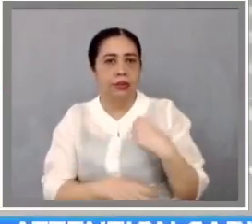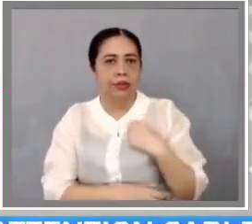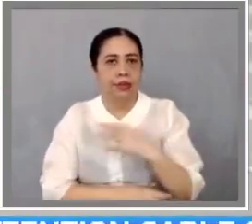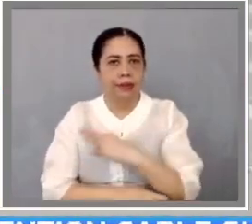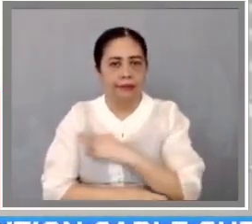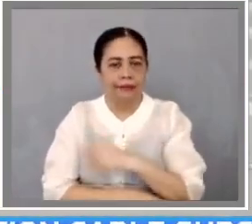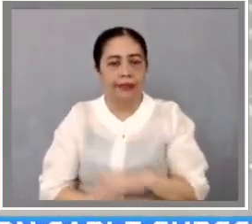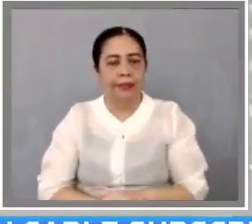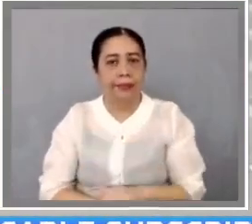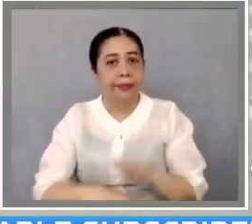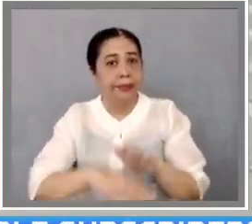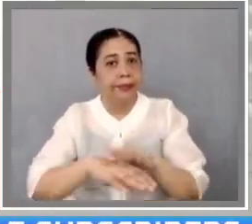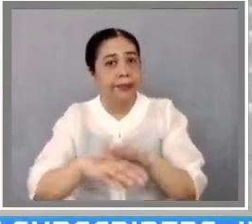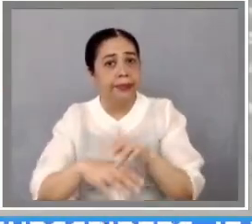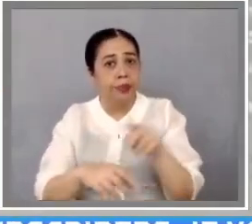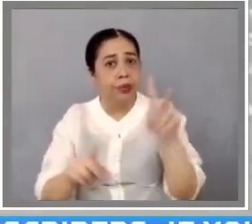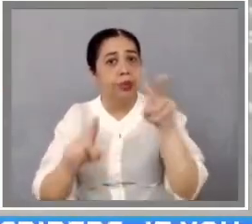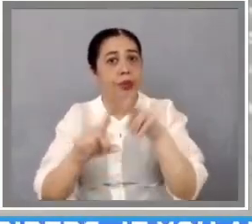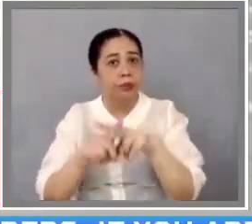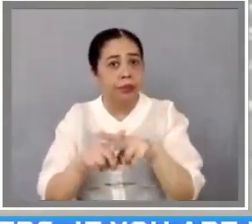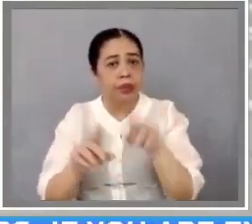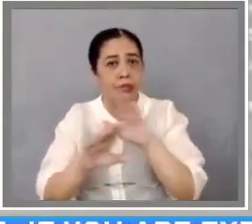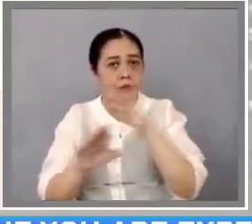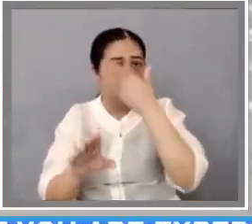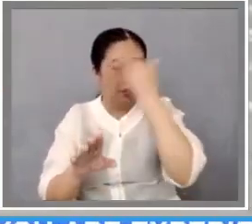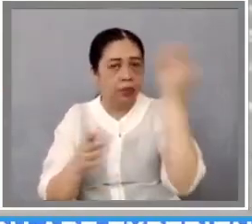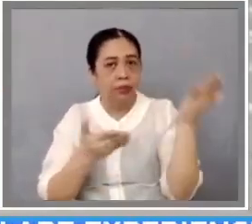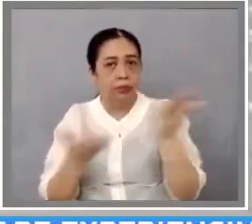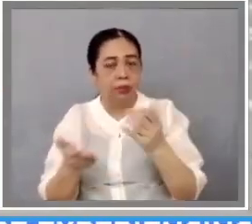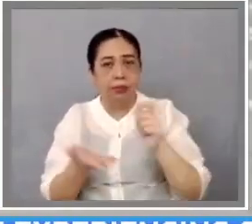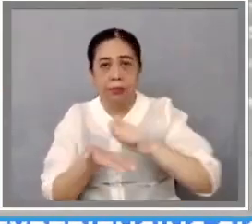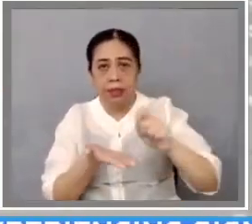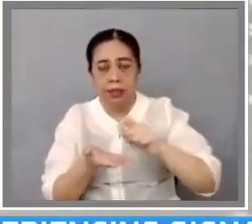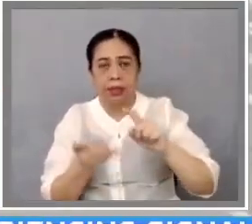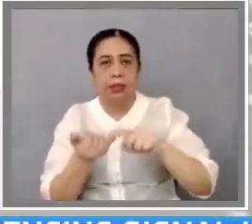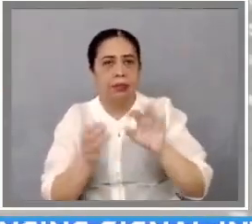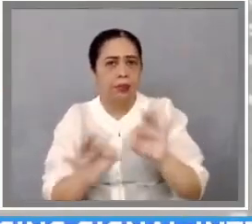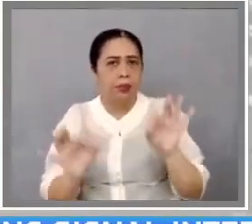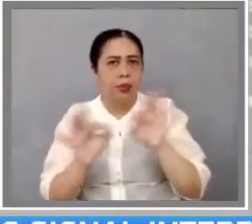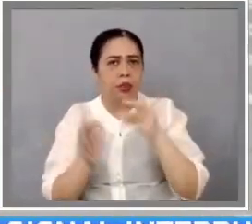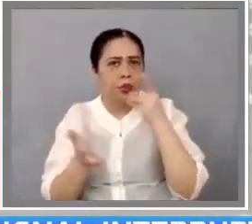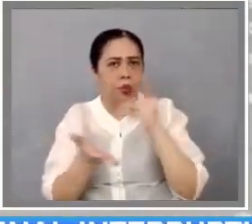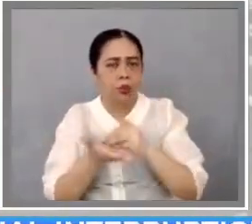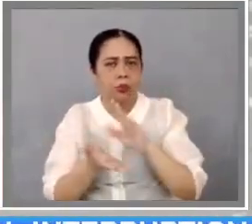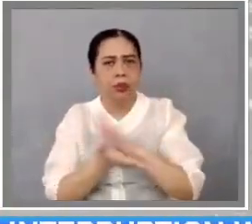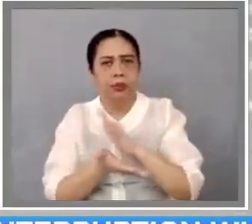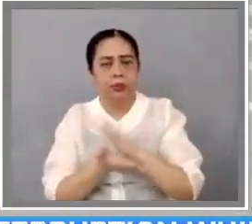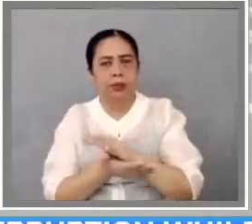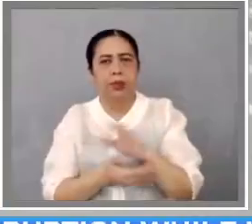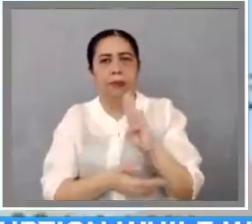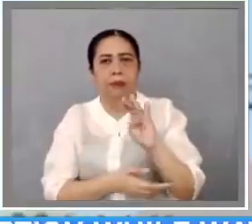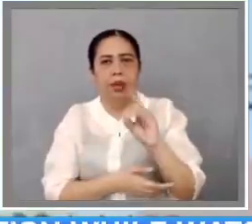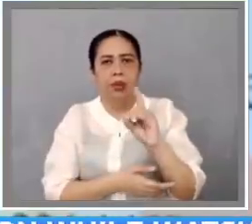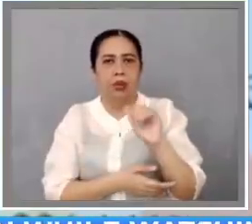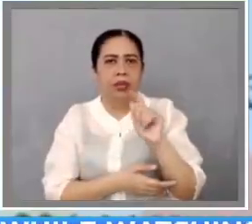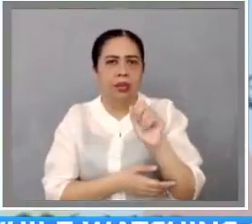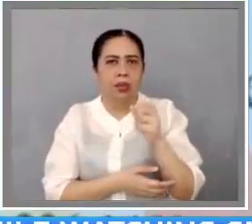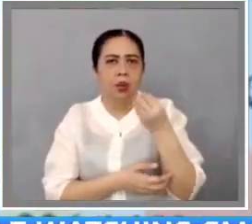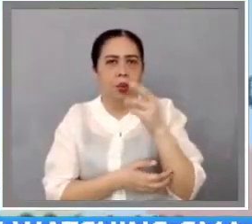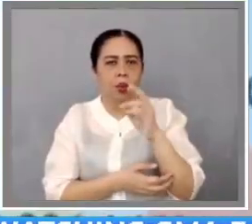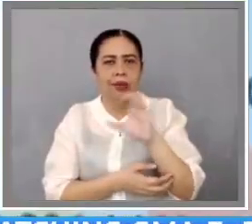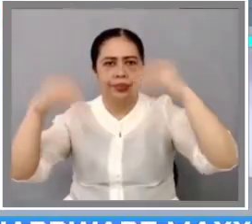Paalala lang po sa mga mag-a-apply, huwag kalimutang magdala ng ballpen at mga importanteng dokumento gaya ng biodata o resume.